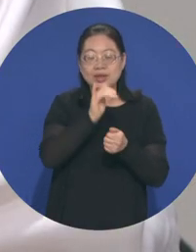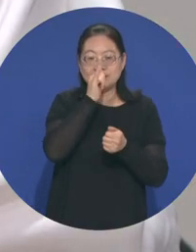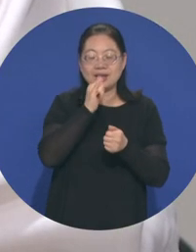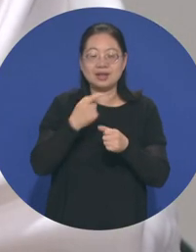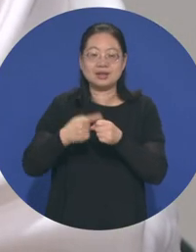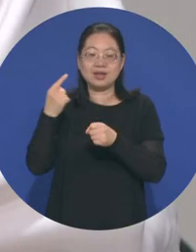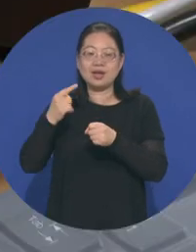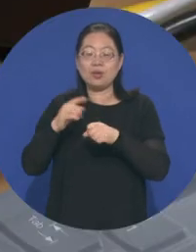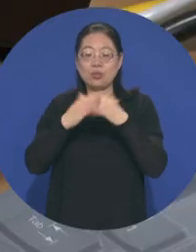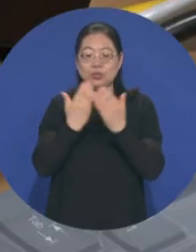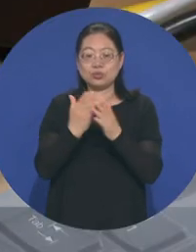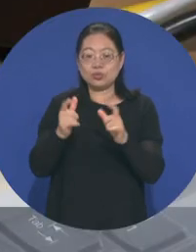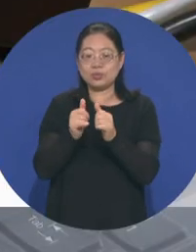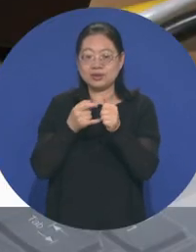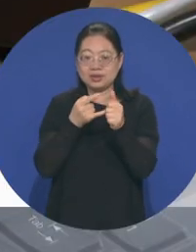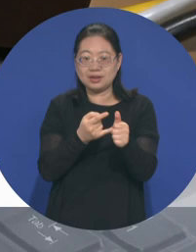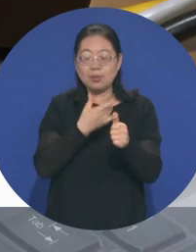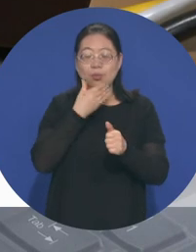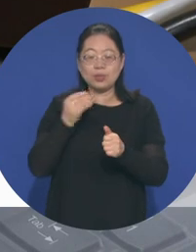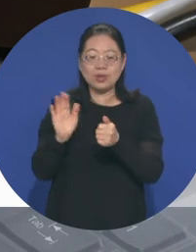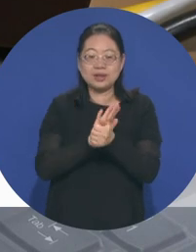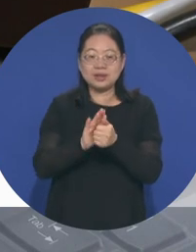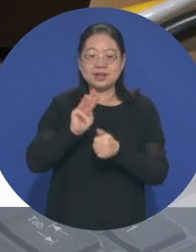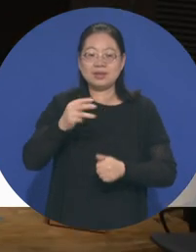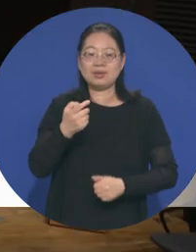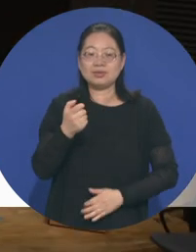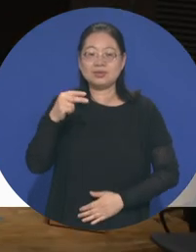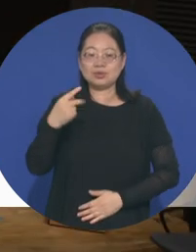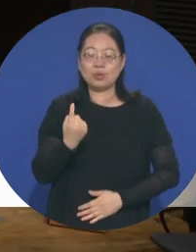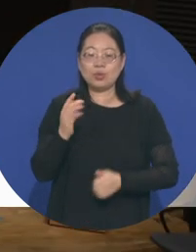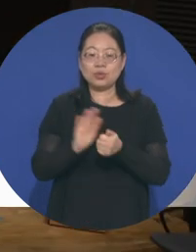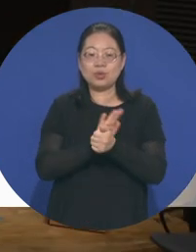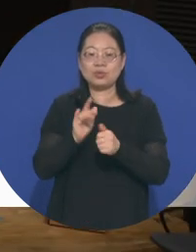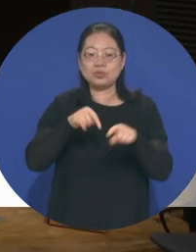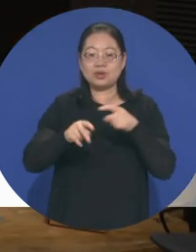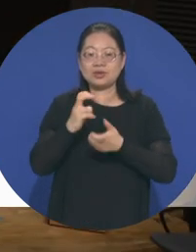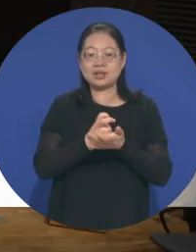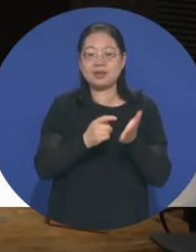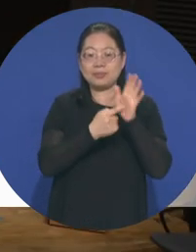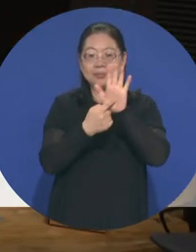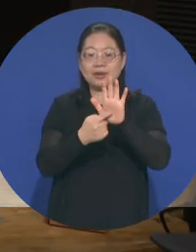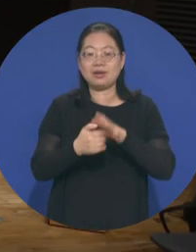전도민 모두가 복지의 대상이 되는 360도 돌봄 정책을 내놨습니다.